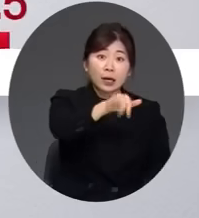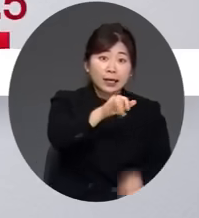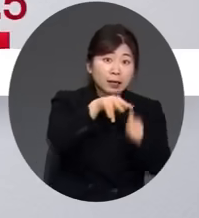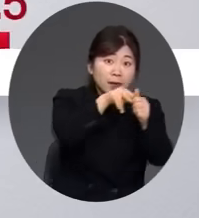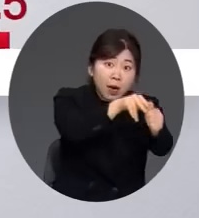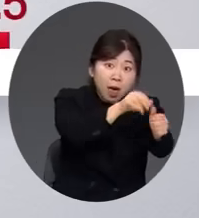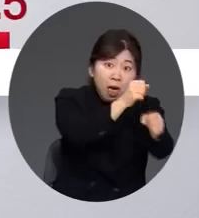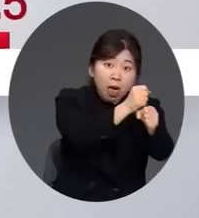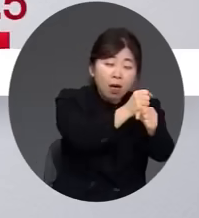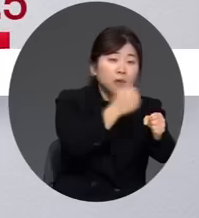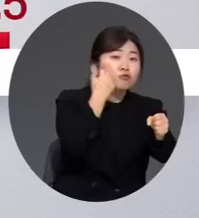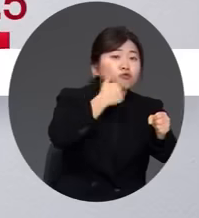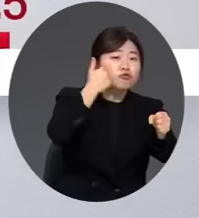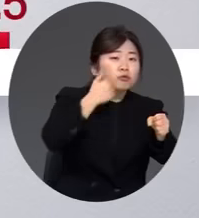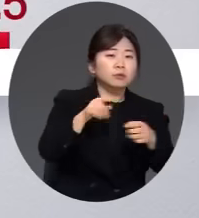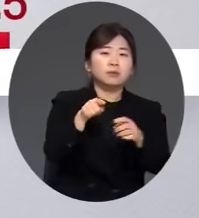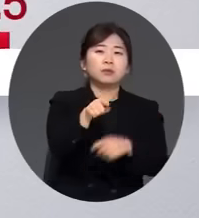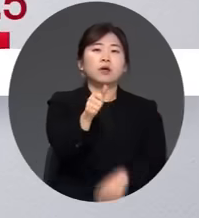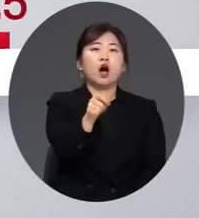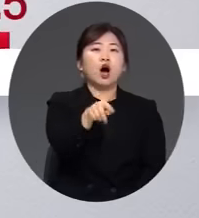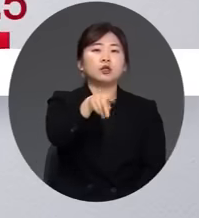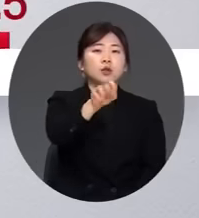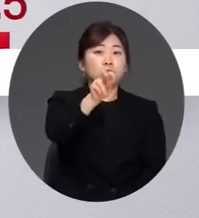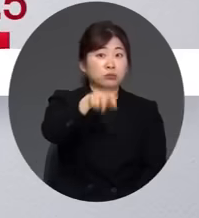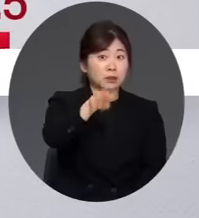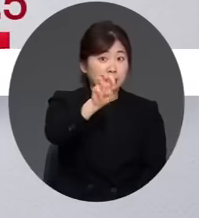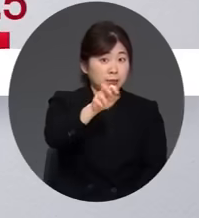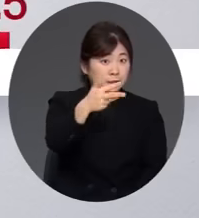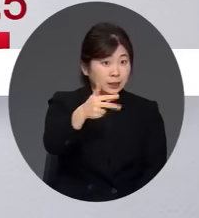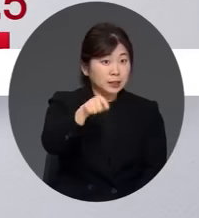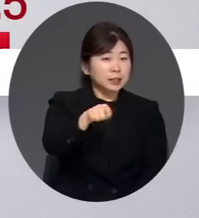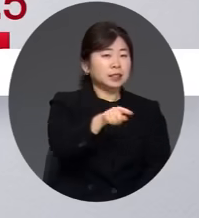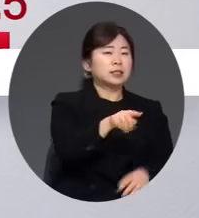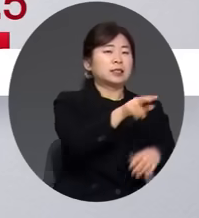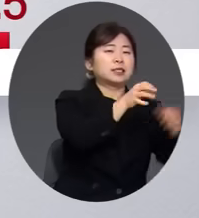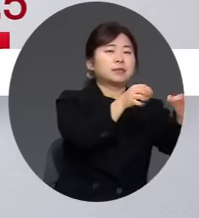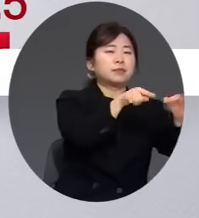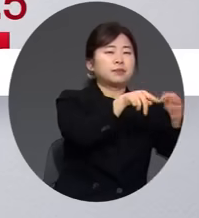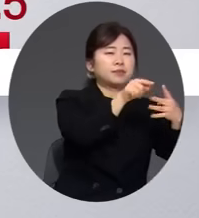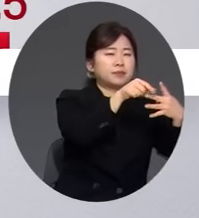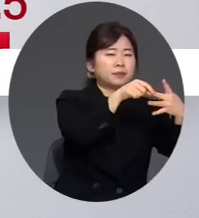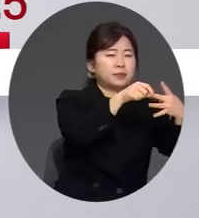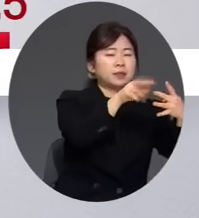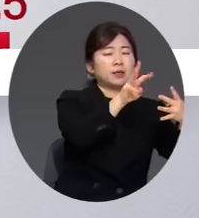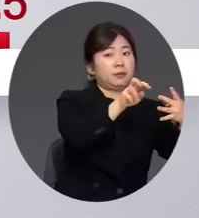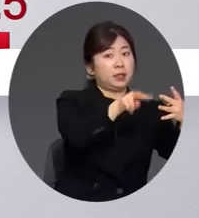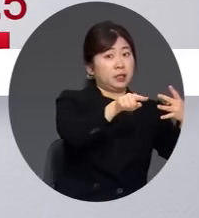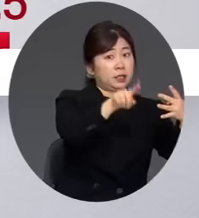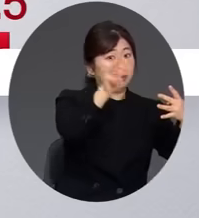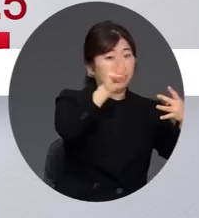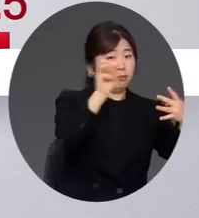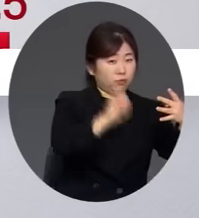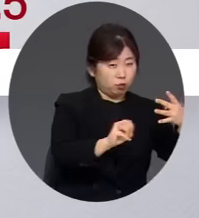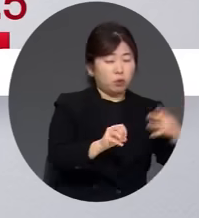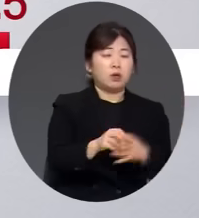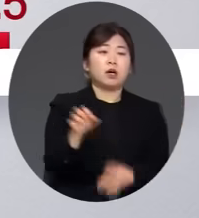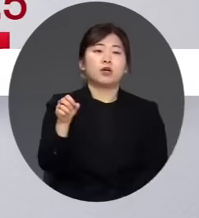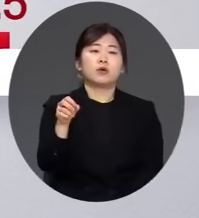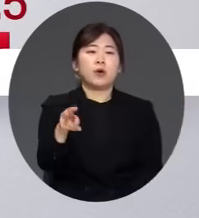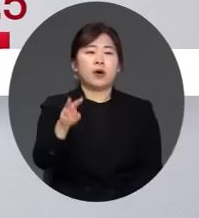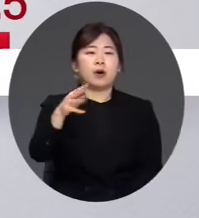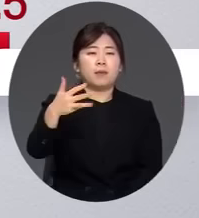1부시장을 경우는 허성무 37 김석기 32.3% 역시 5차 범위 내었고 여영국